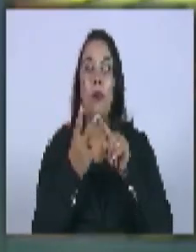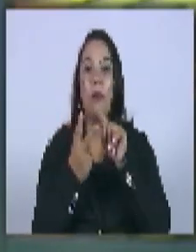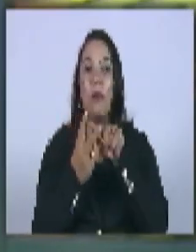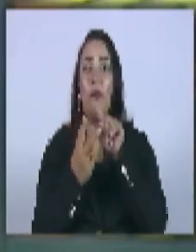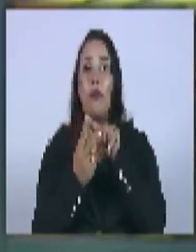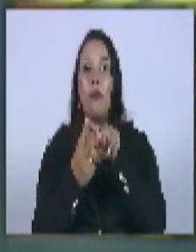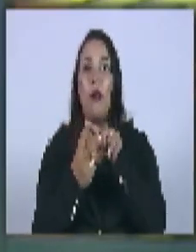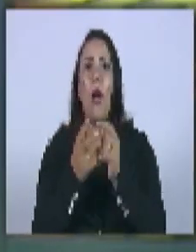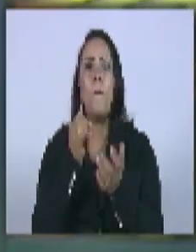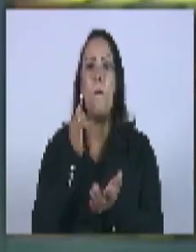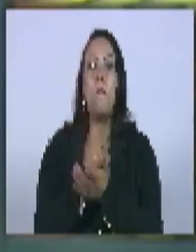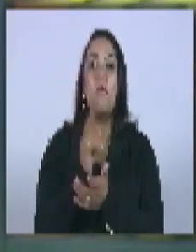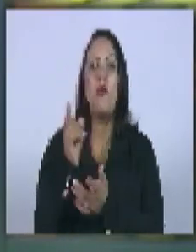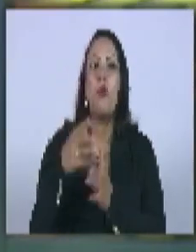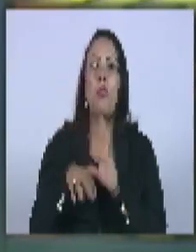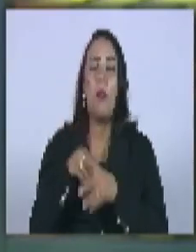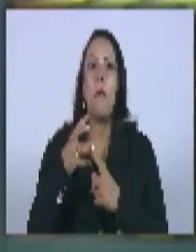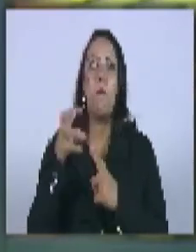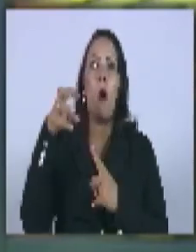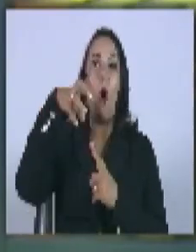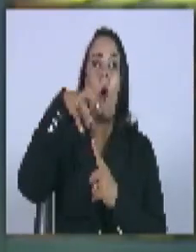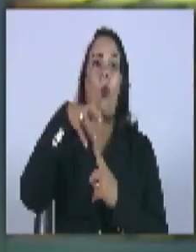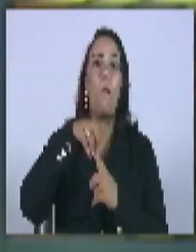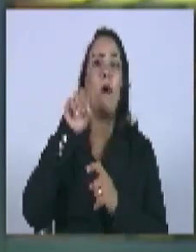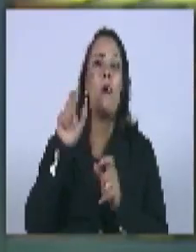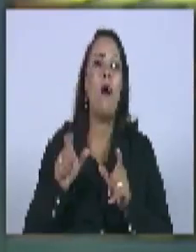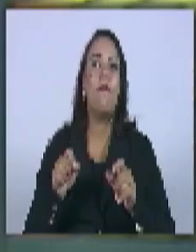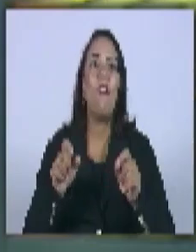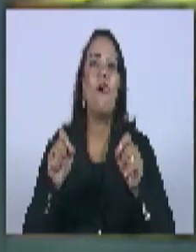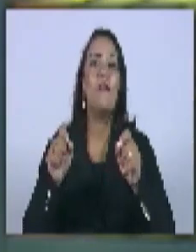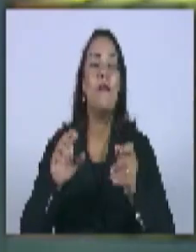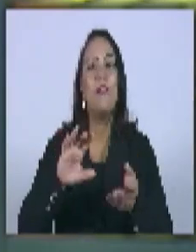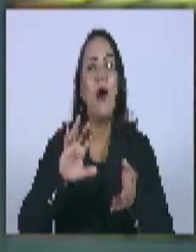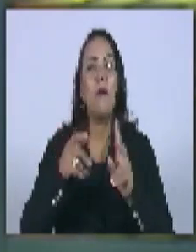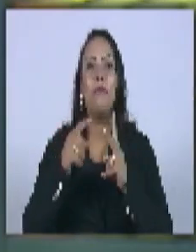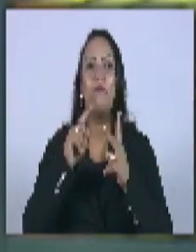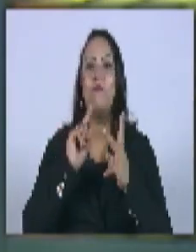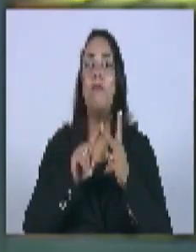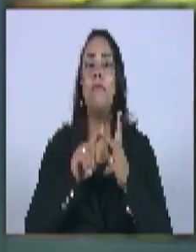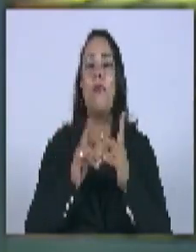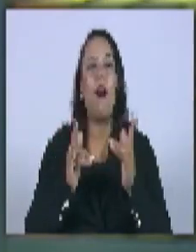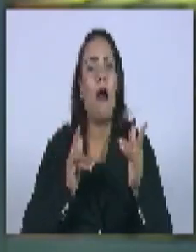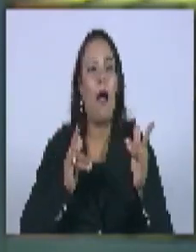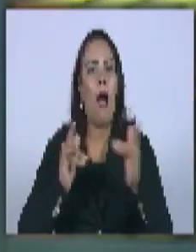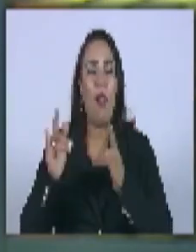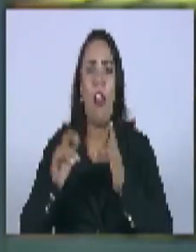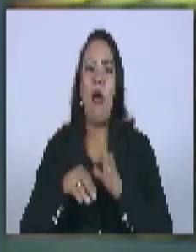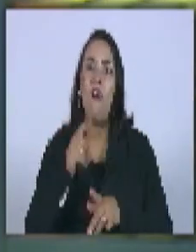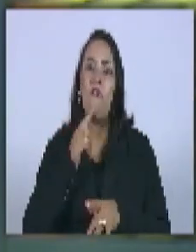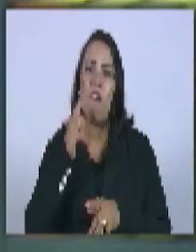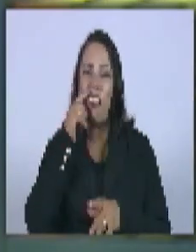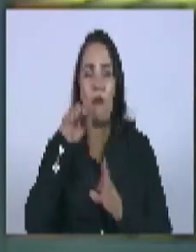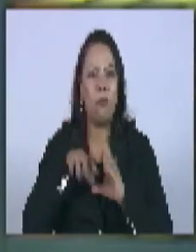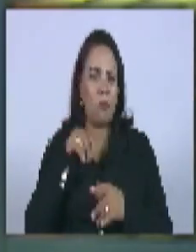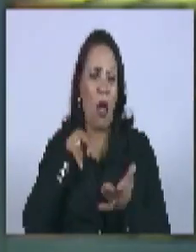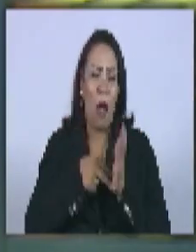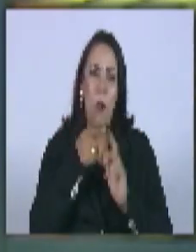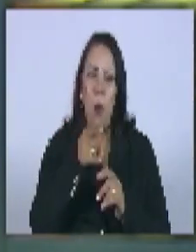شيء متعمد يعني هجوم سيبراني والبعض الثاني بيقوللك ده خلل تقني غير مقصود لكنه